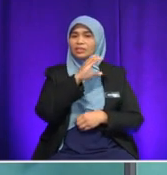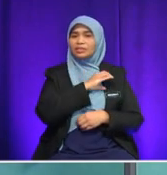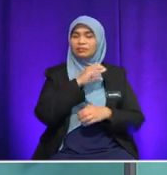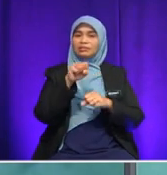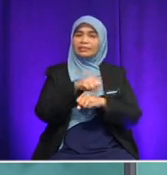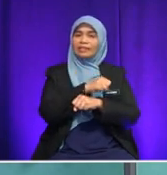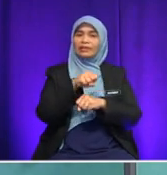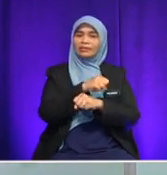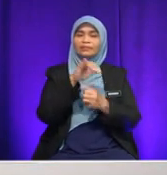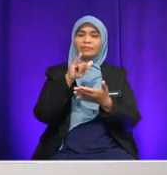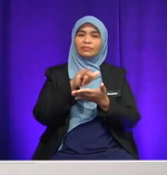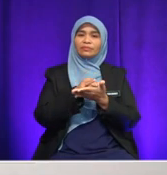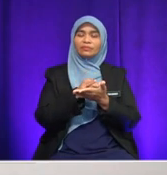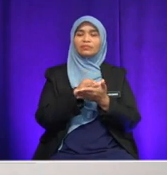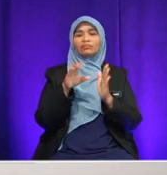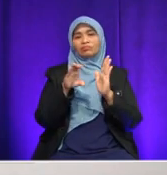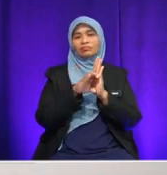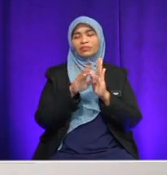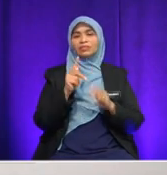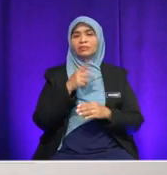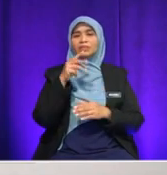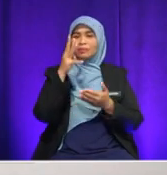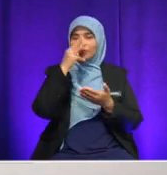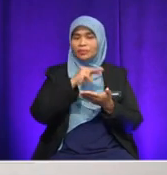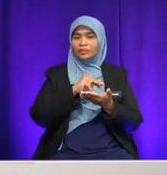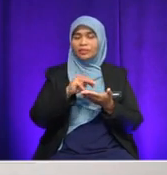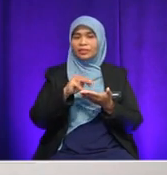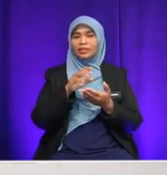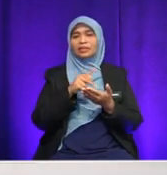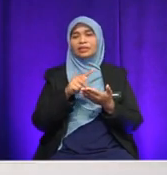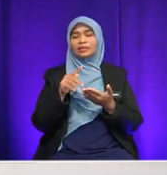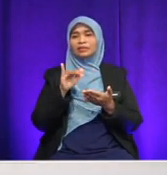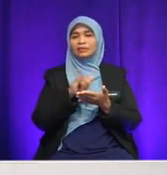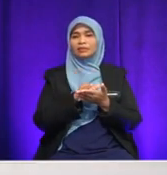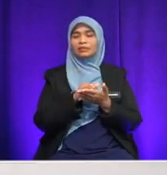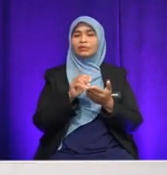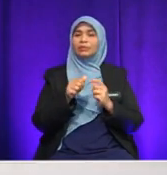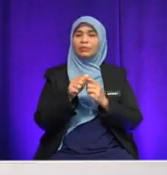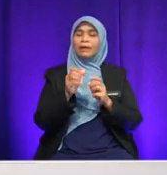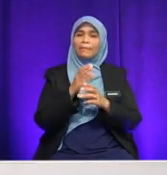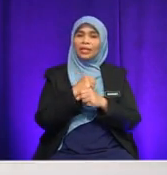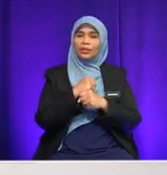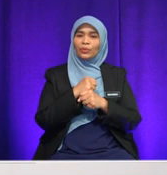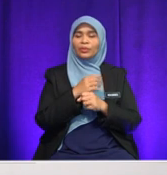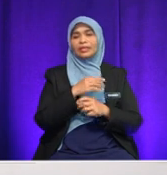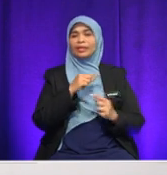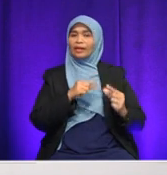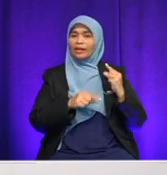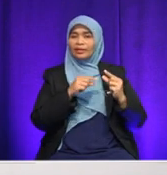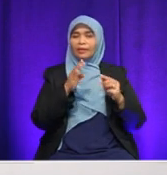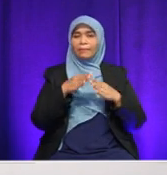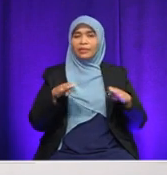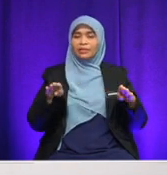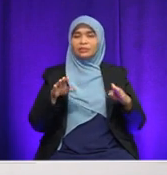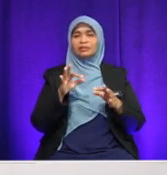sajak itu, iaitu kita kena murnikan karya kita dari segi bentuk dan juga gaya bahasa. Okey. Jadi kalau